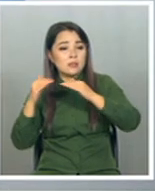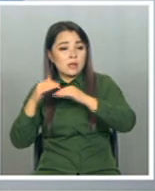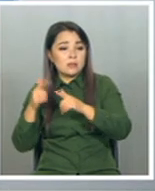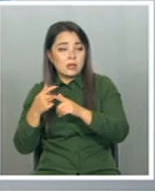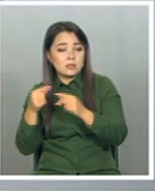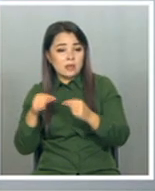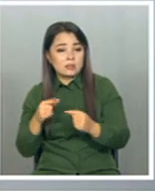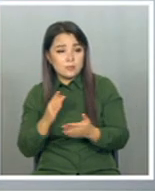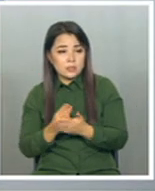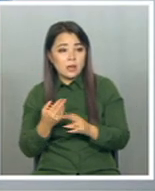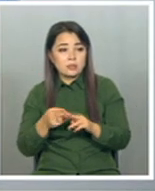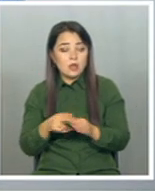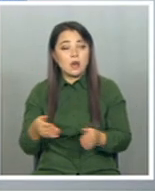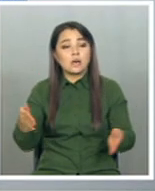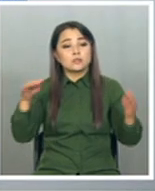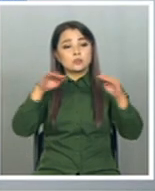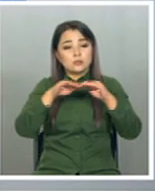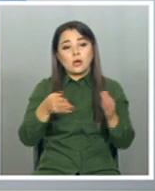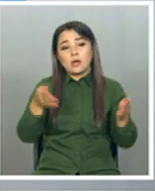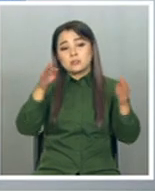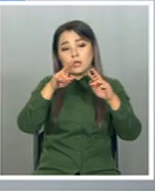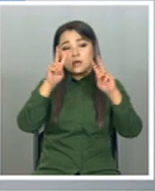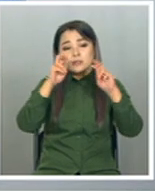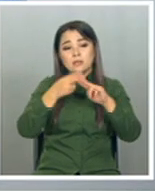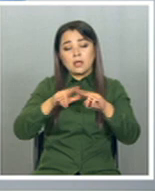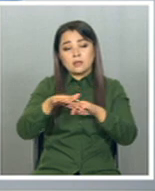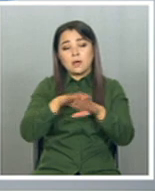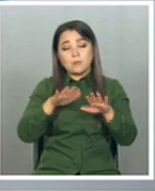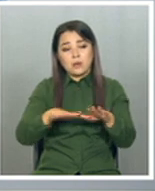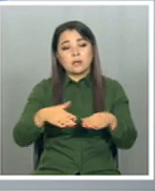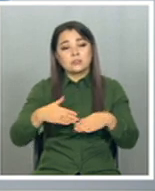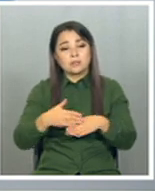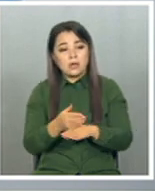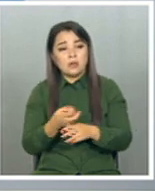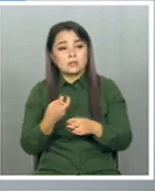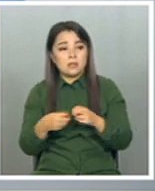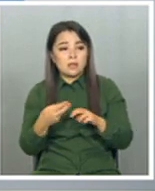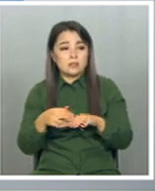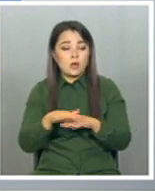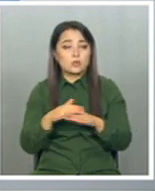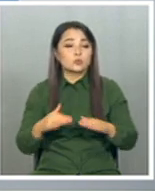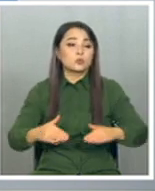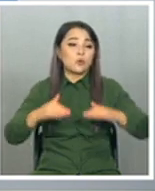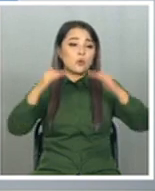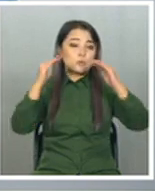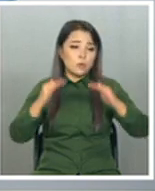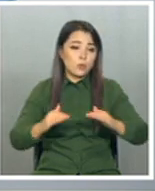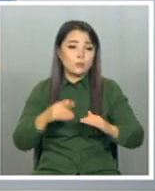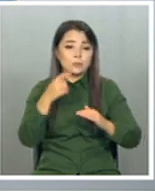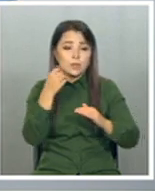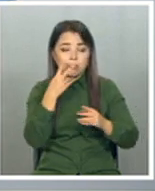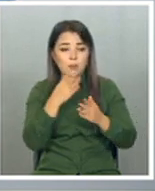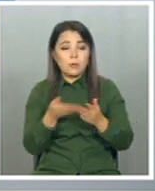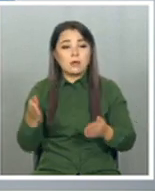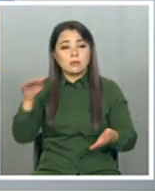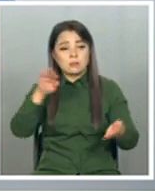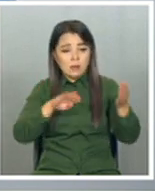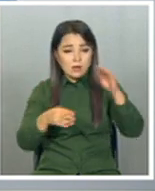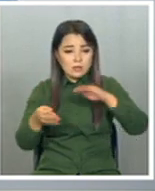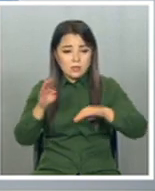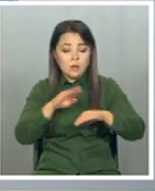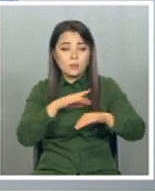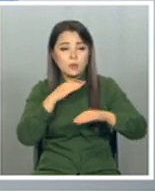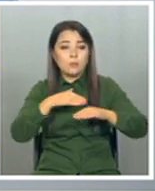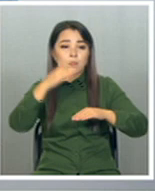жыныстары қабаттарының қатпарларынан жарықты бойлап жоғары төмен лықсуынан қатпарлы жақпарлы